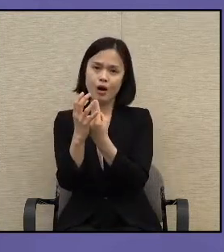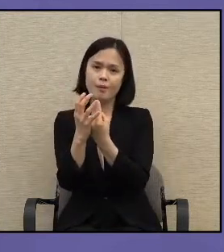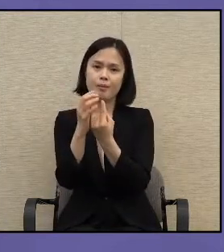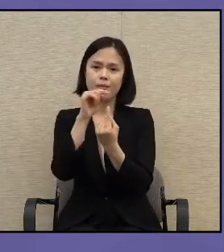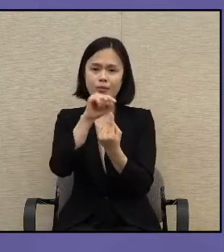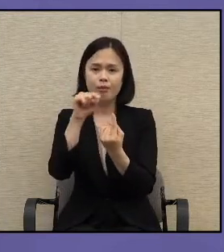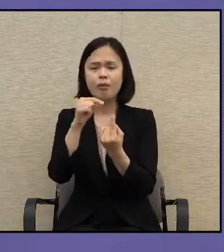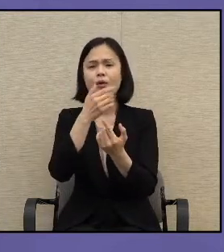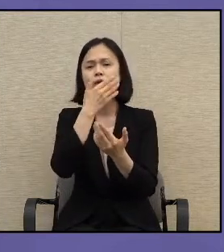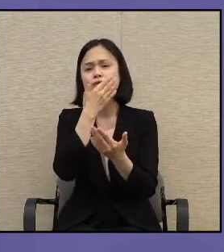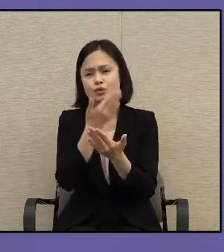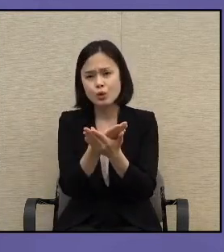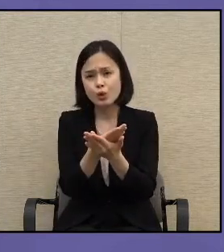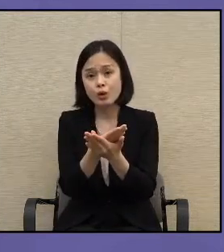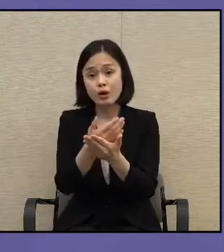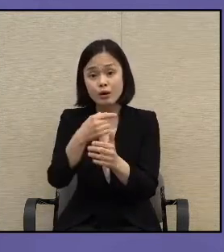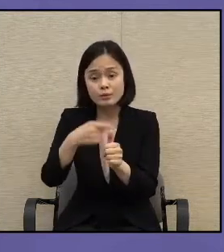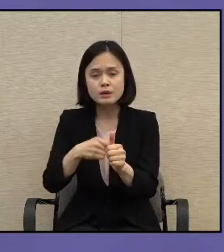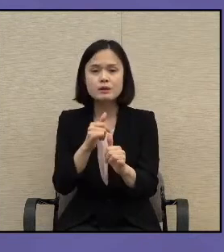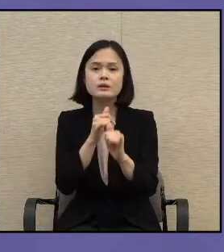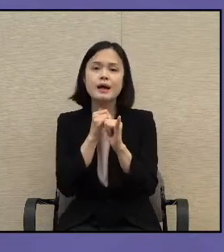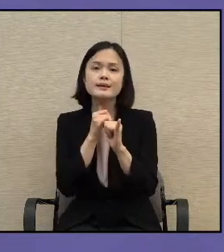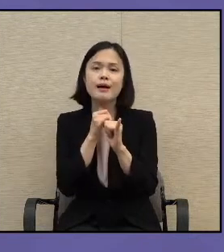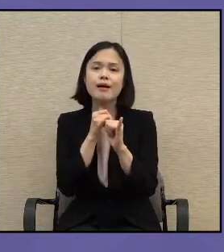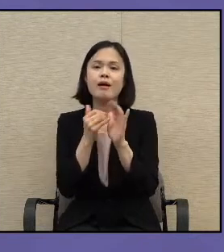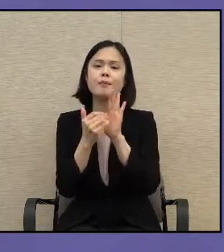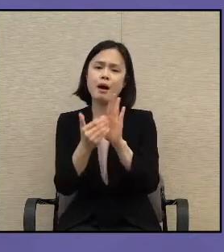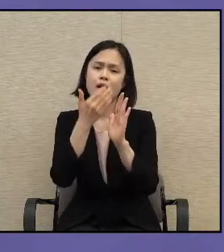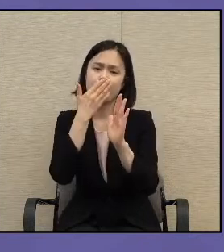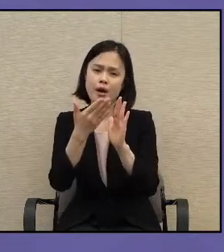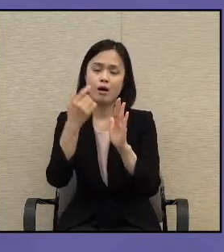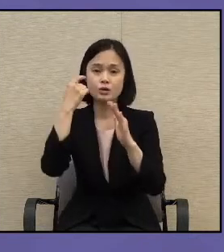정신건강에서 중요하다라면, 이 부분에 대해서는 상당히